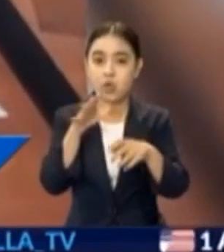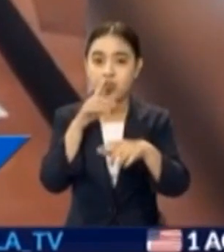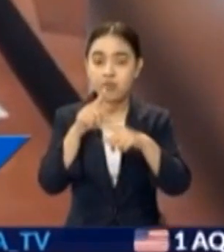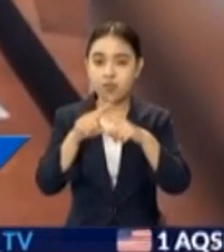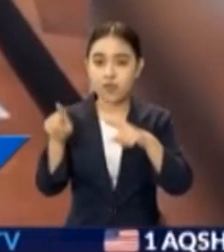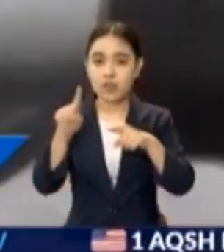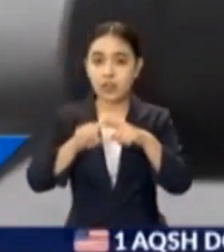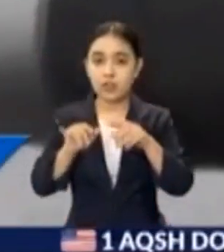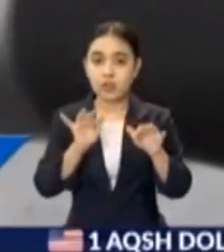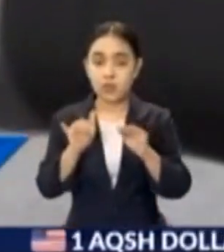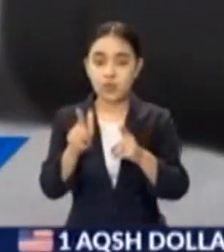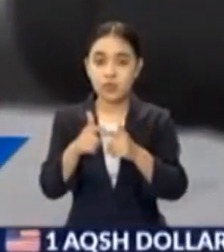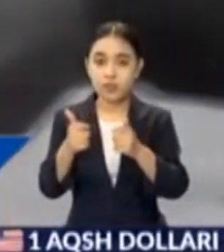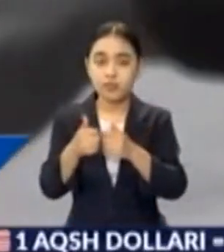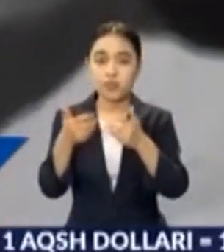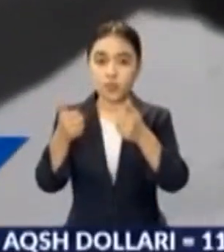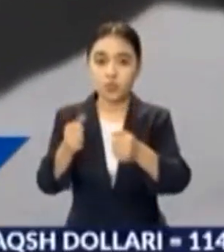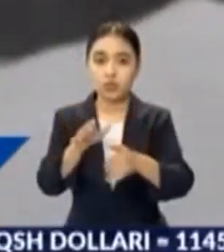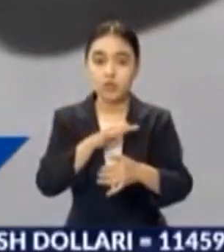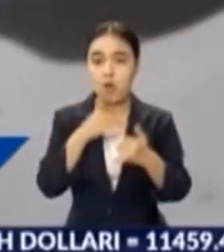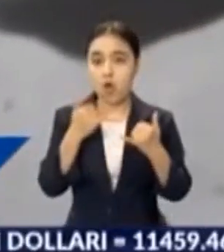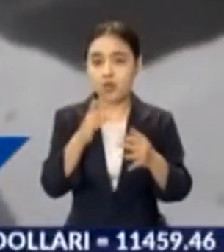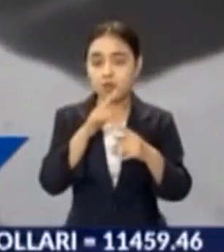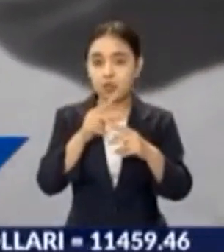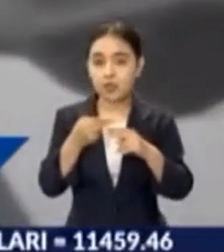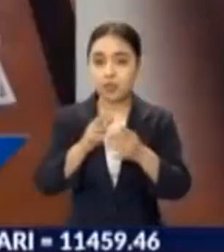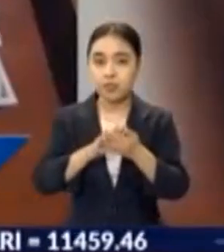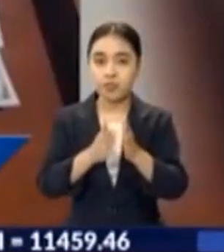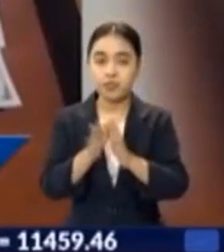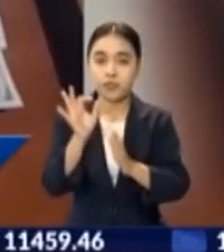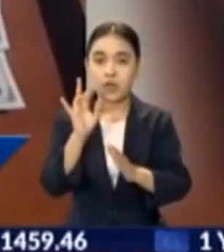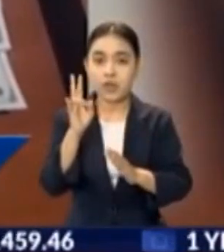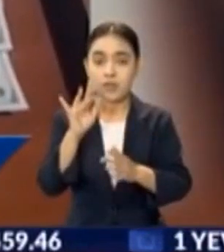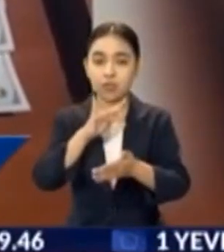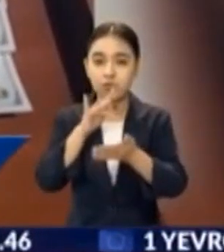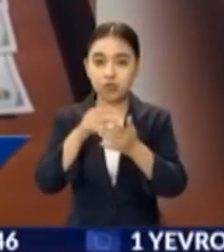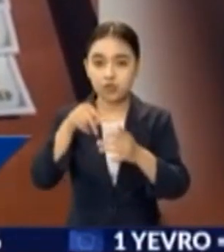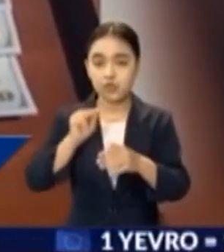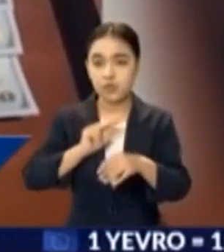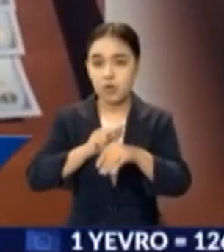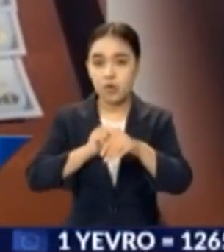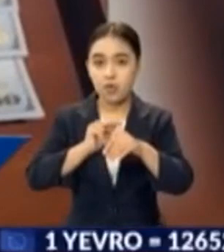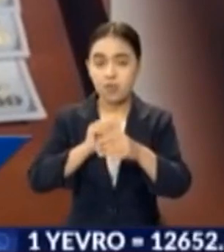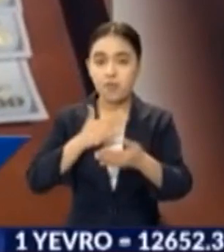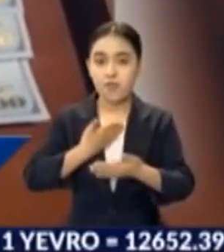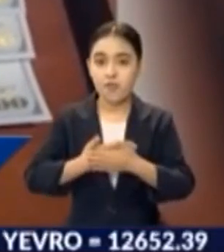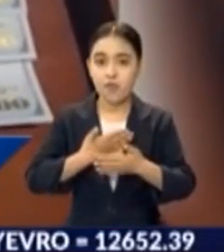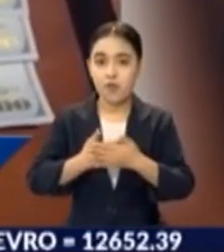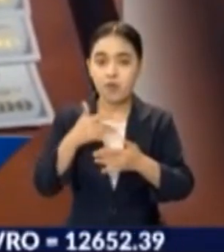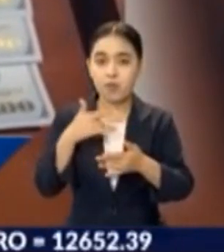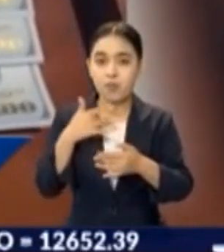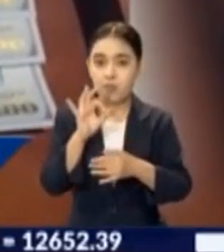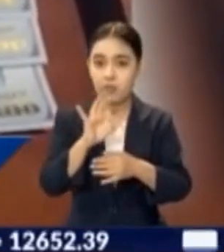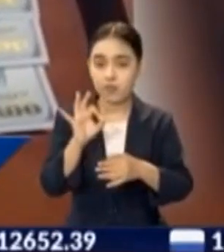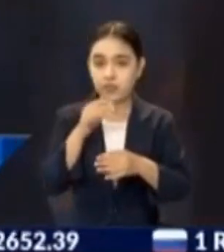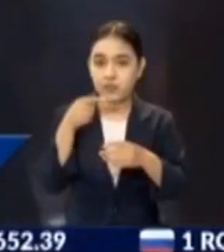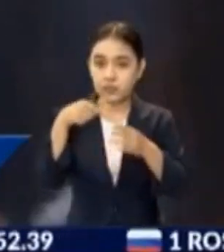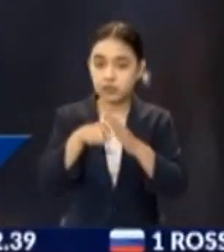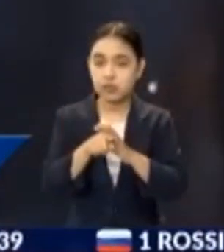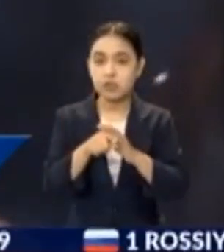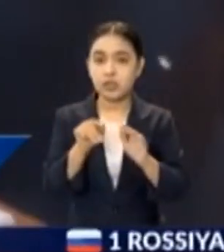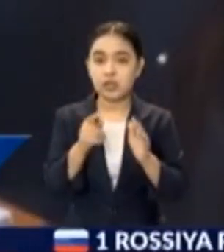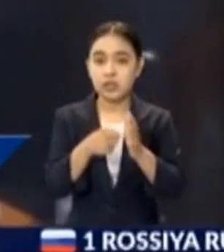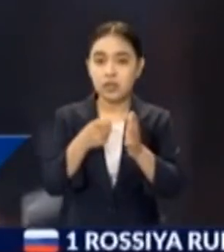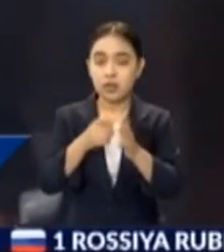vaqtida tezkor xodimlar tomonidan ushlangan. Hozirda mazkur holat yuzasidan Namangan shahar ichki ishlar organlari faoliyatini muvofiqlashtirish boshqarmasi huzuridagi